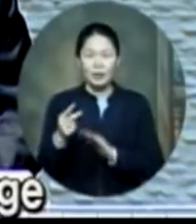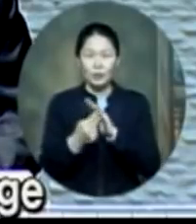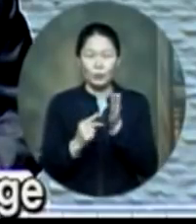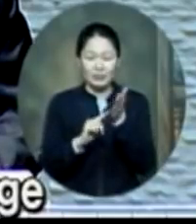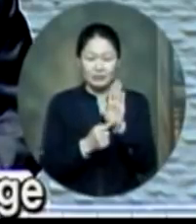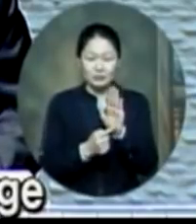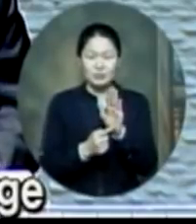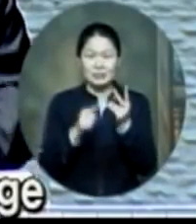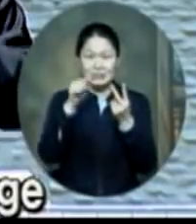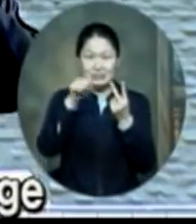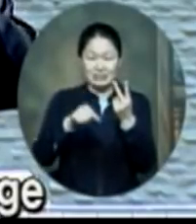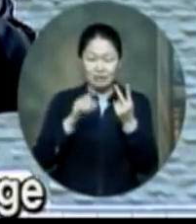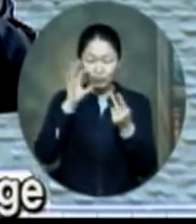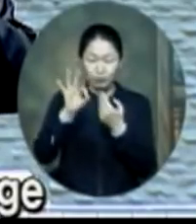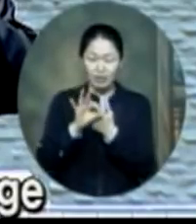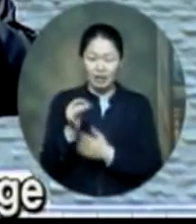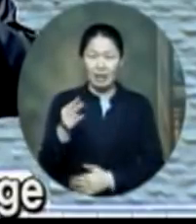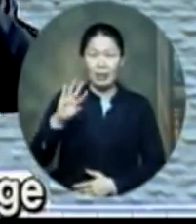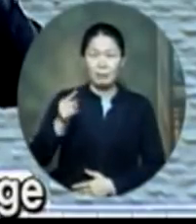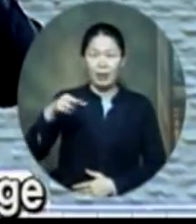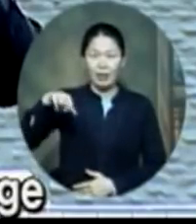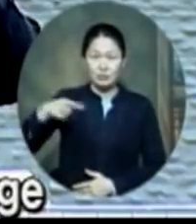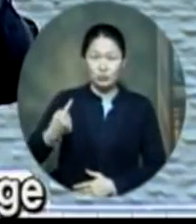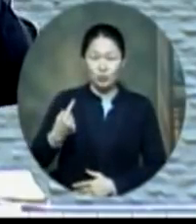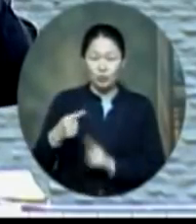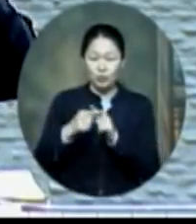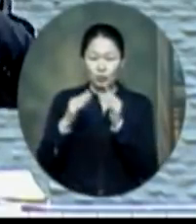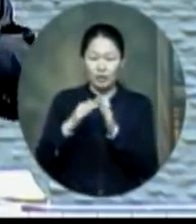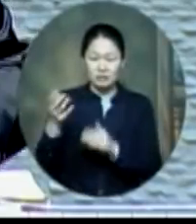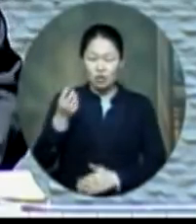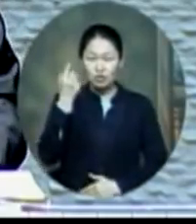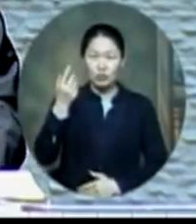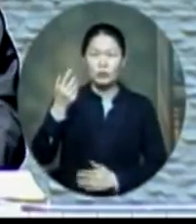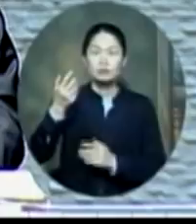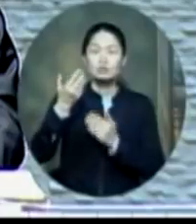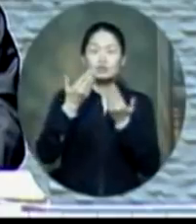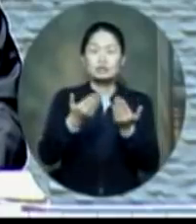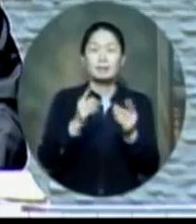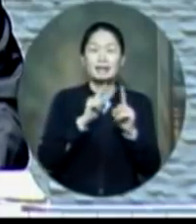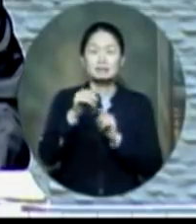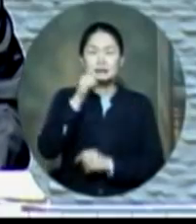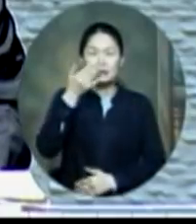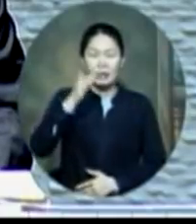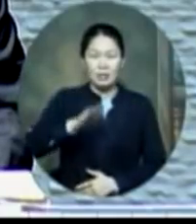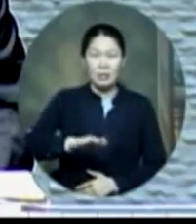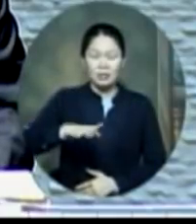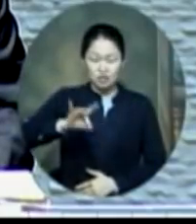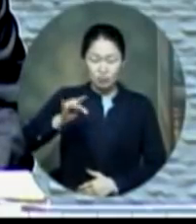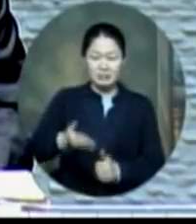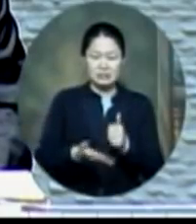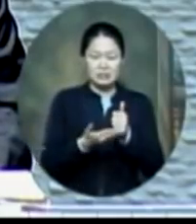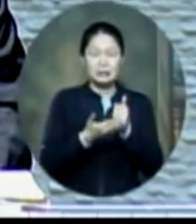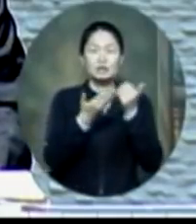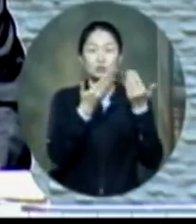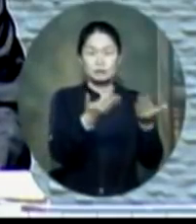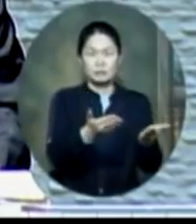요한계시록 2장에 보면 에베소 교회에 성령님이 주시는 말씀이 나오는데 처음에는 칭찬을